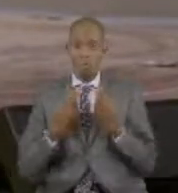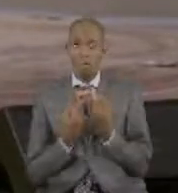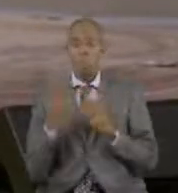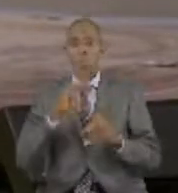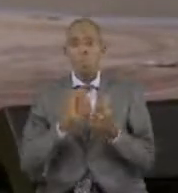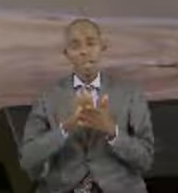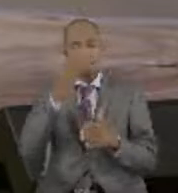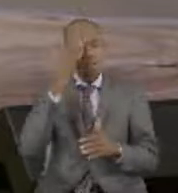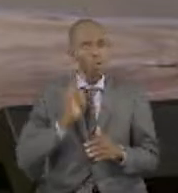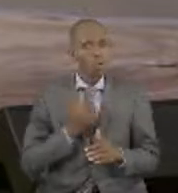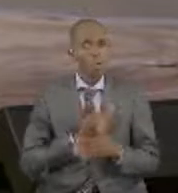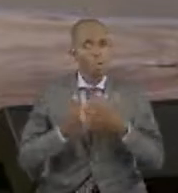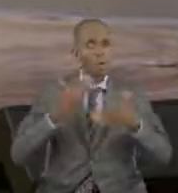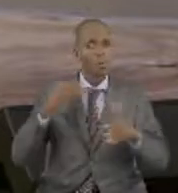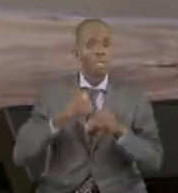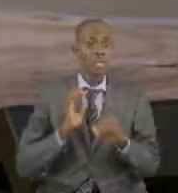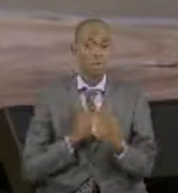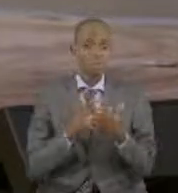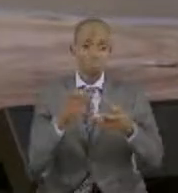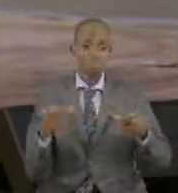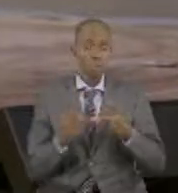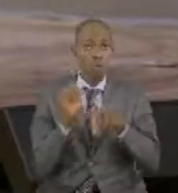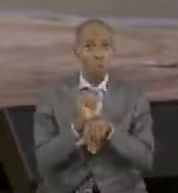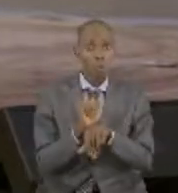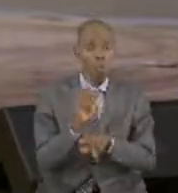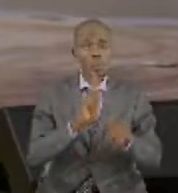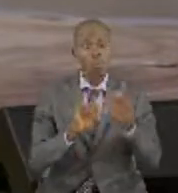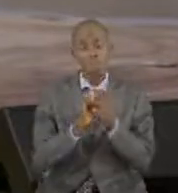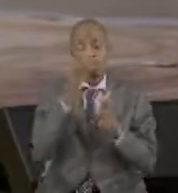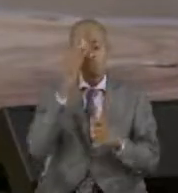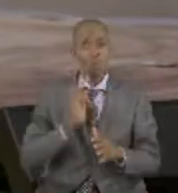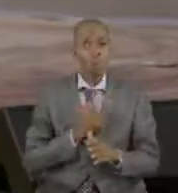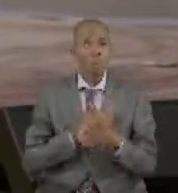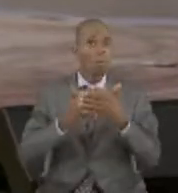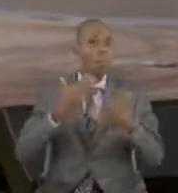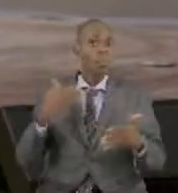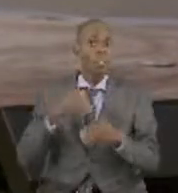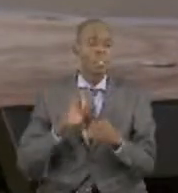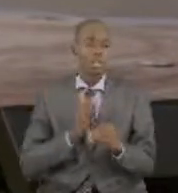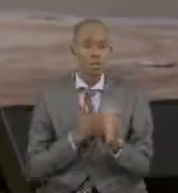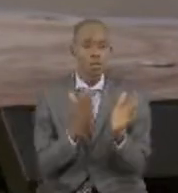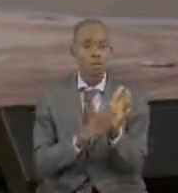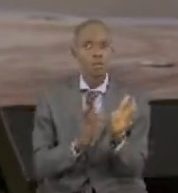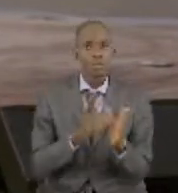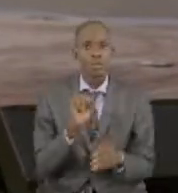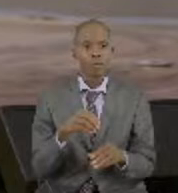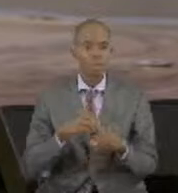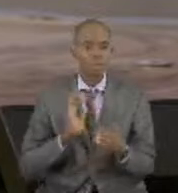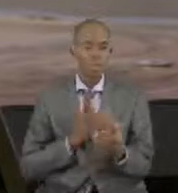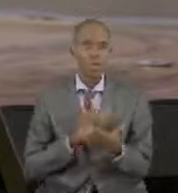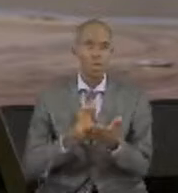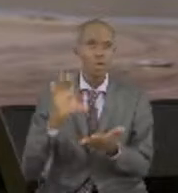nous connaissaient, dans nos lieux de travail, ceux qui nous connaissaient avant, dans nos écoles, dans